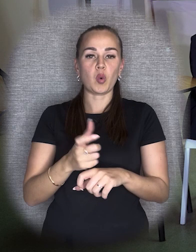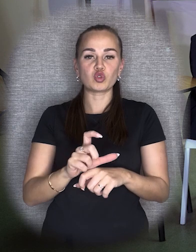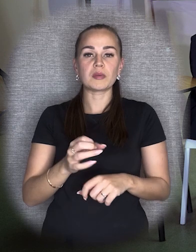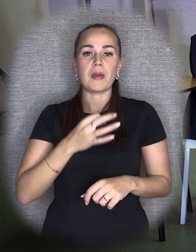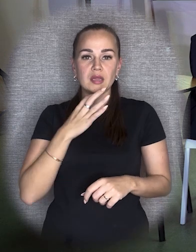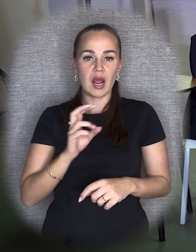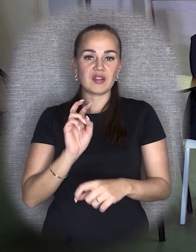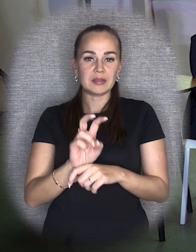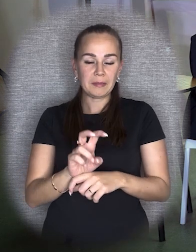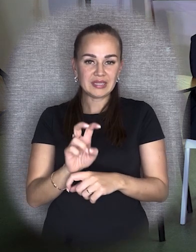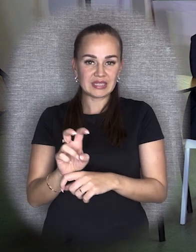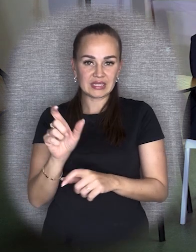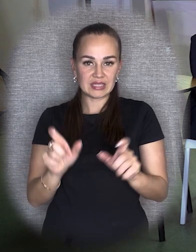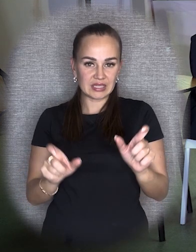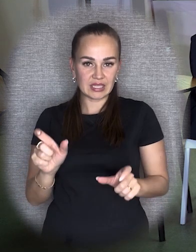она была